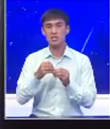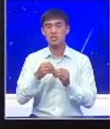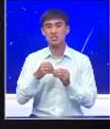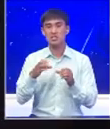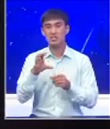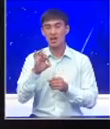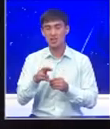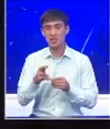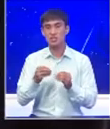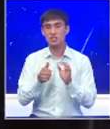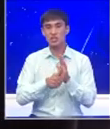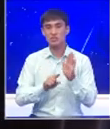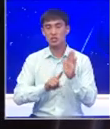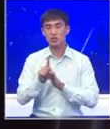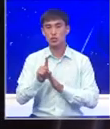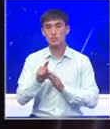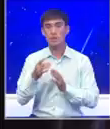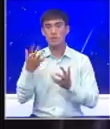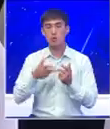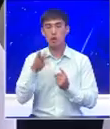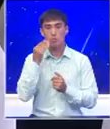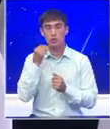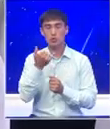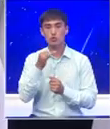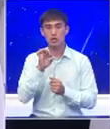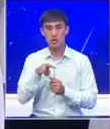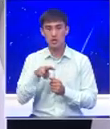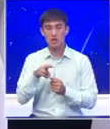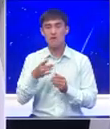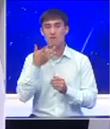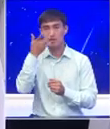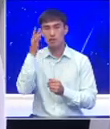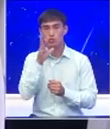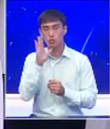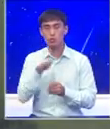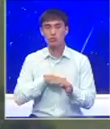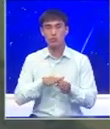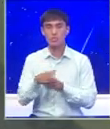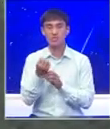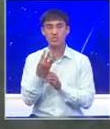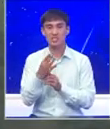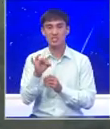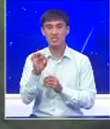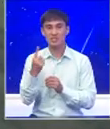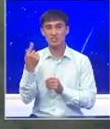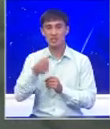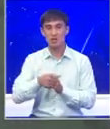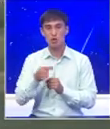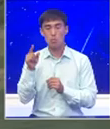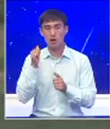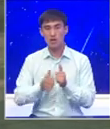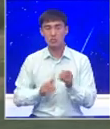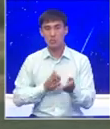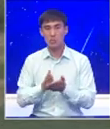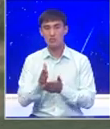августа самолеты начнут курсировать и между Алматы и Ушаралом. К слову, в летний сезон будет выполняться 14 рейсов в неделю по каждому